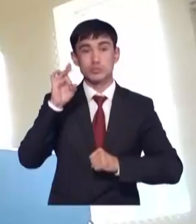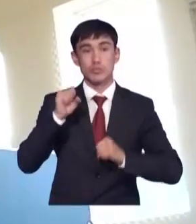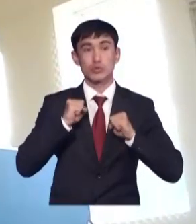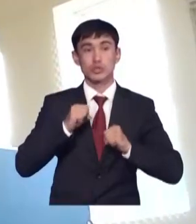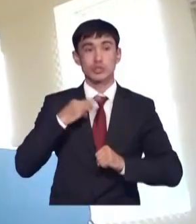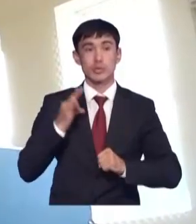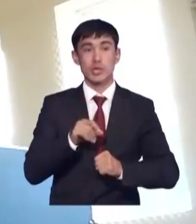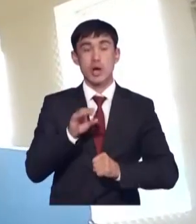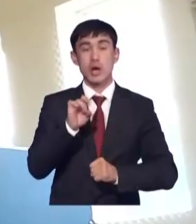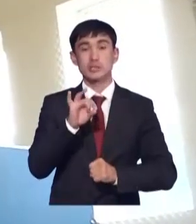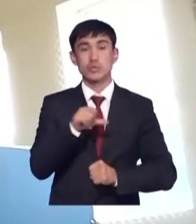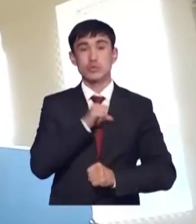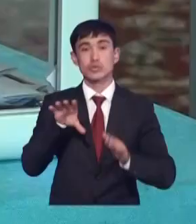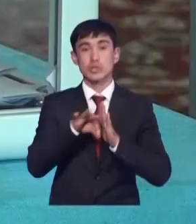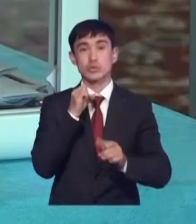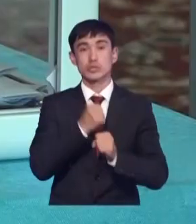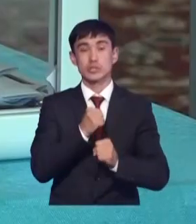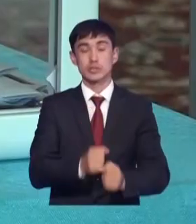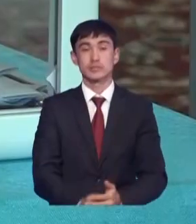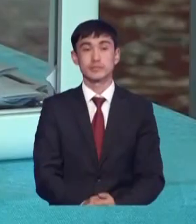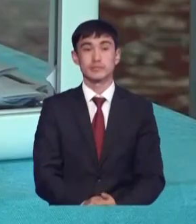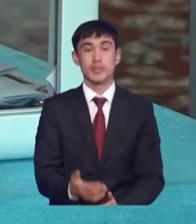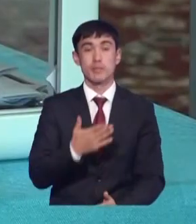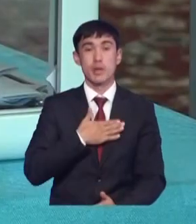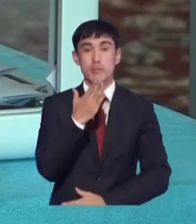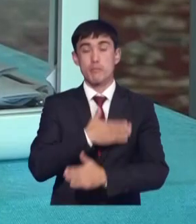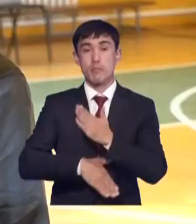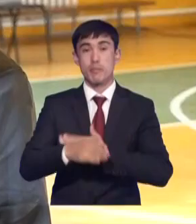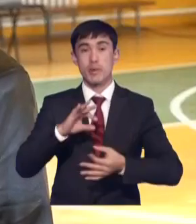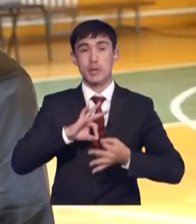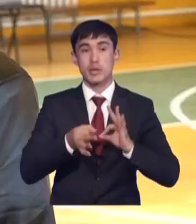өз таңдауын жасады. Мен